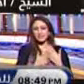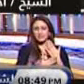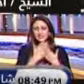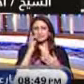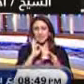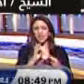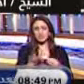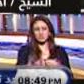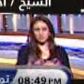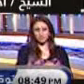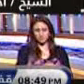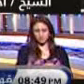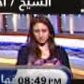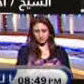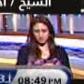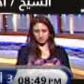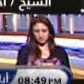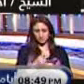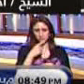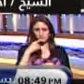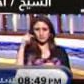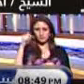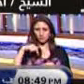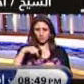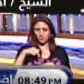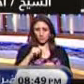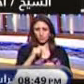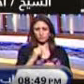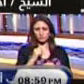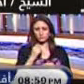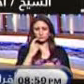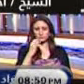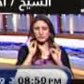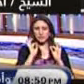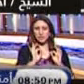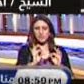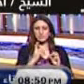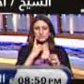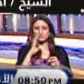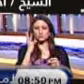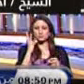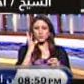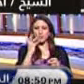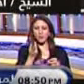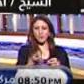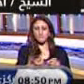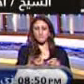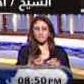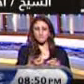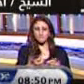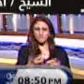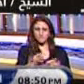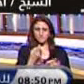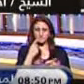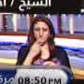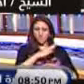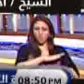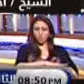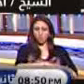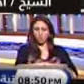بيفتخروا بيها. لكن النهاردة عملوا إيه مع مشكلة إلحاد الشباب؟ عملوا إيه مع المسائل الخلقية؟